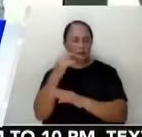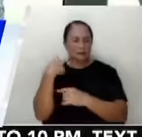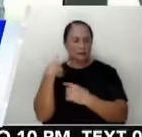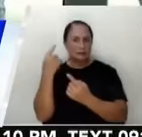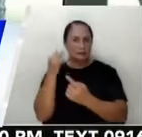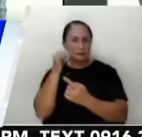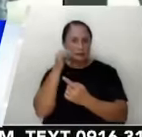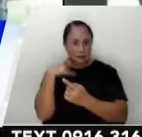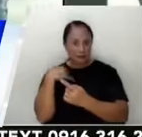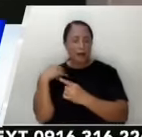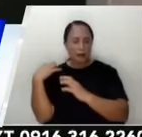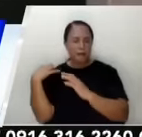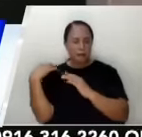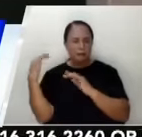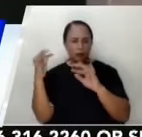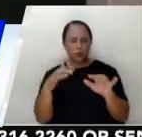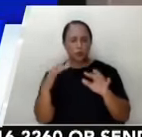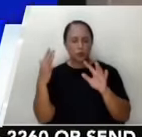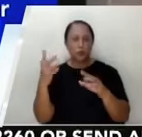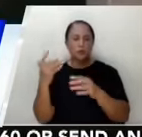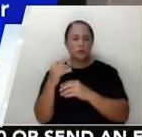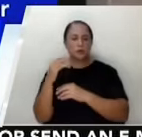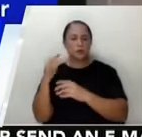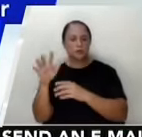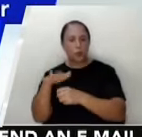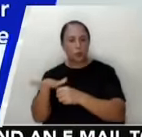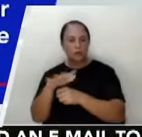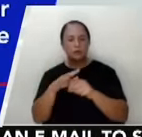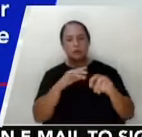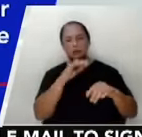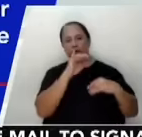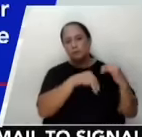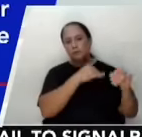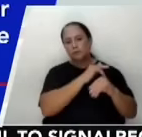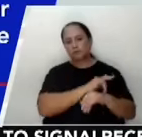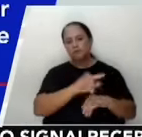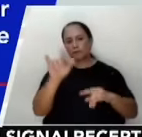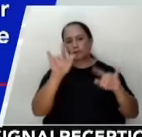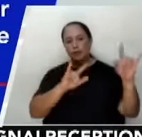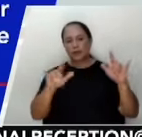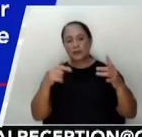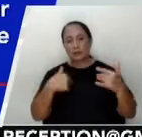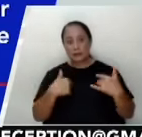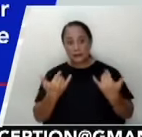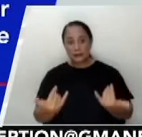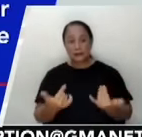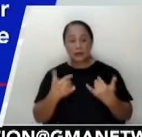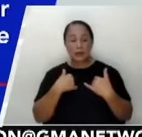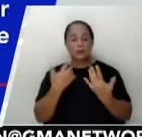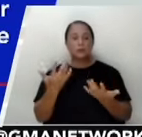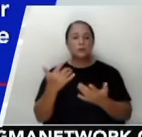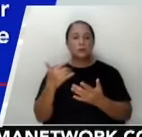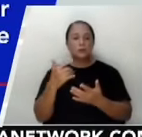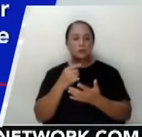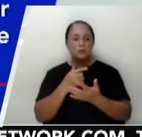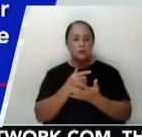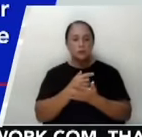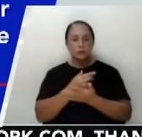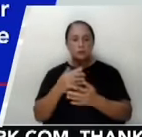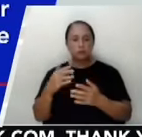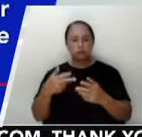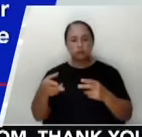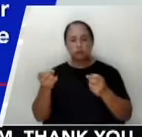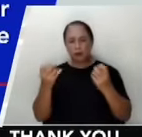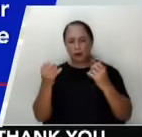para sa domestic at international flights. Karong Wednesday siguro mo increase ang ato ang volume of passenger. Mm-hmm.